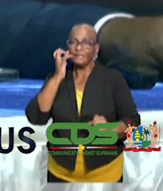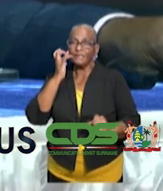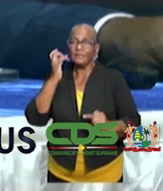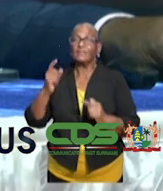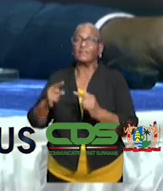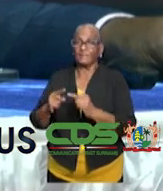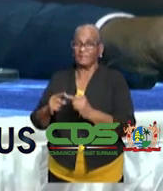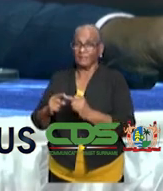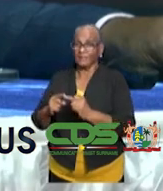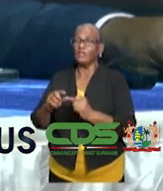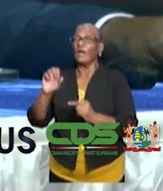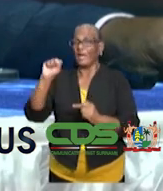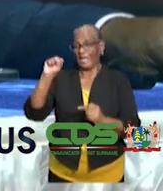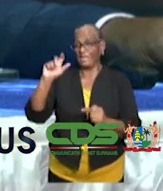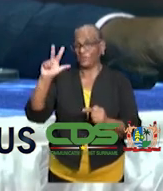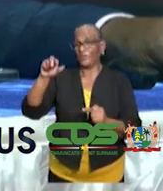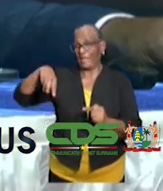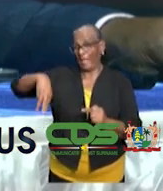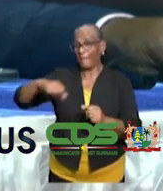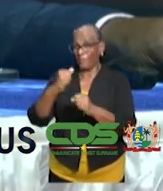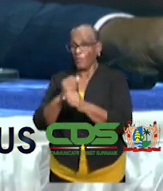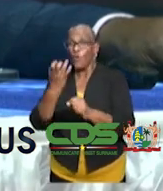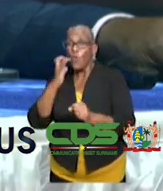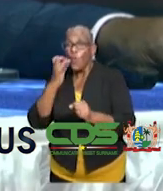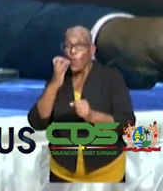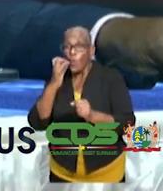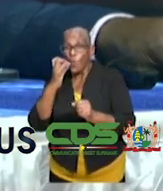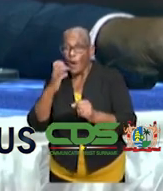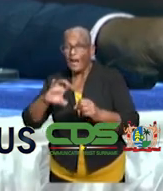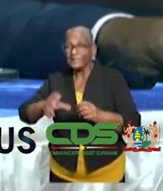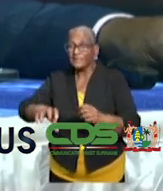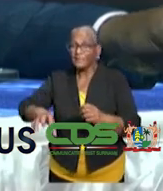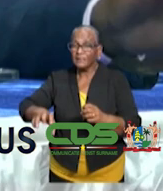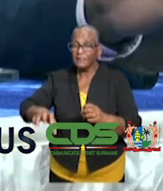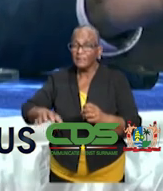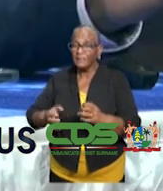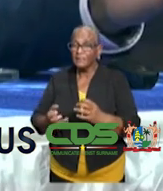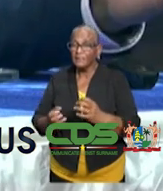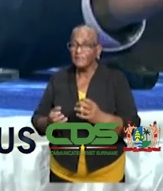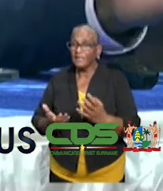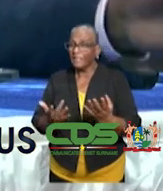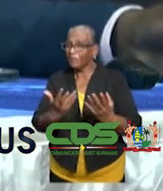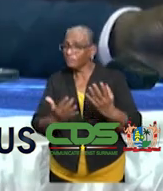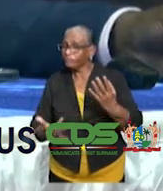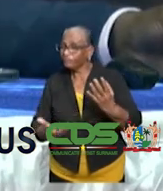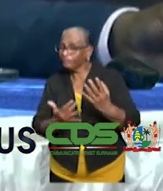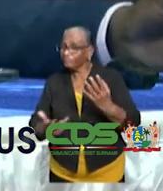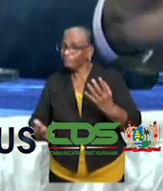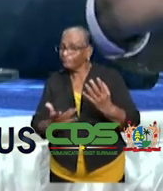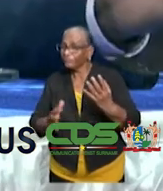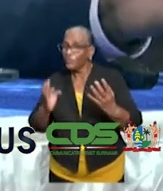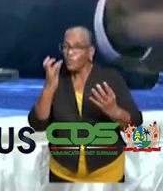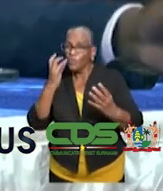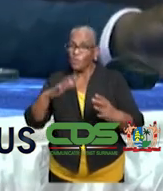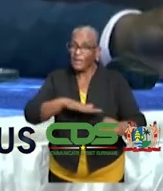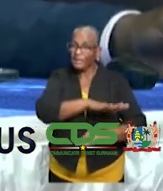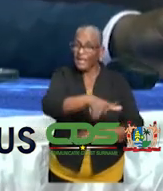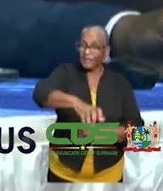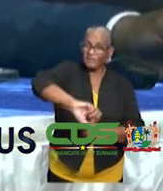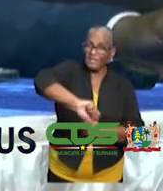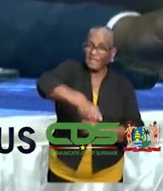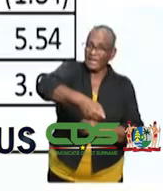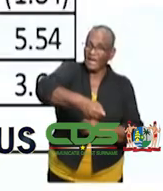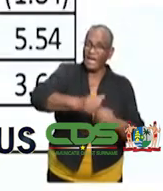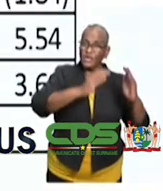door SWM betalen we, als we kijken naar de erfkranen, als we kijken naar